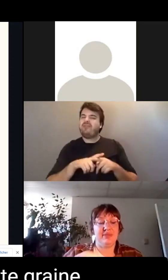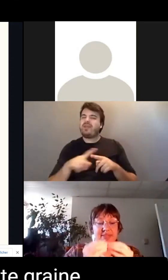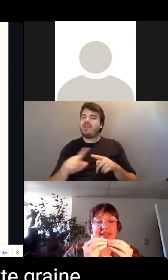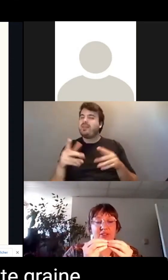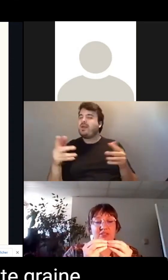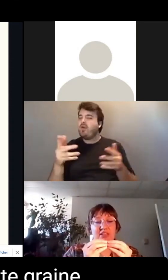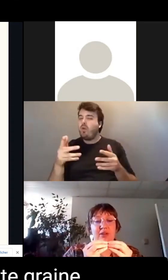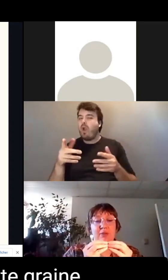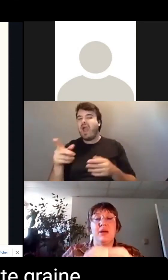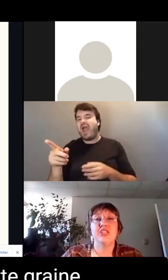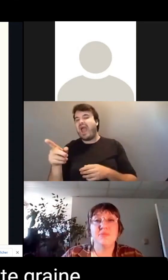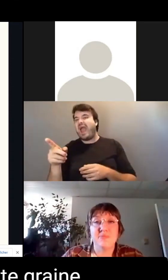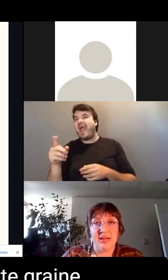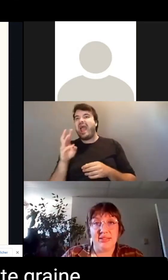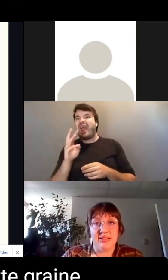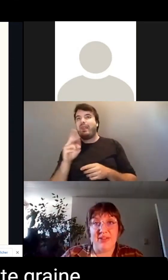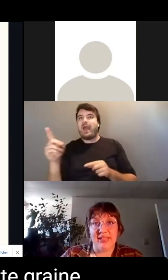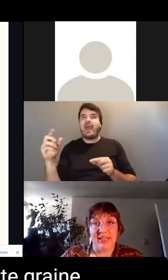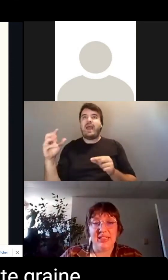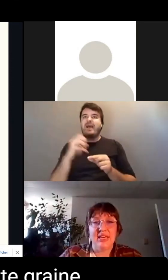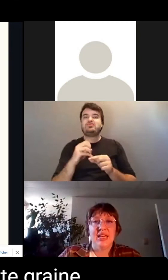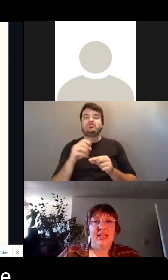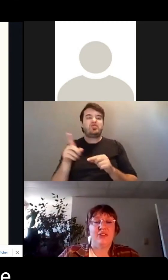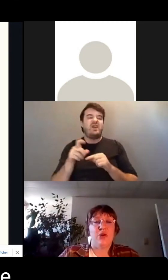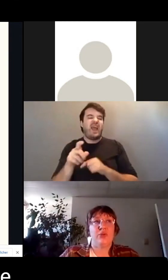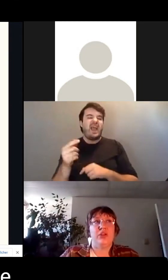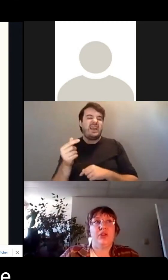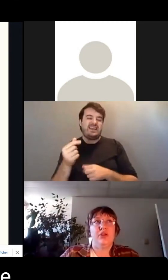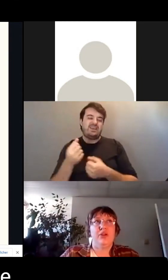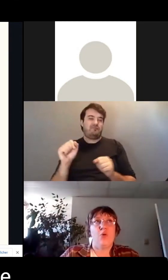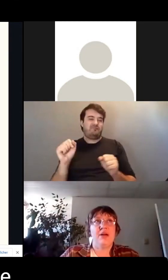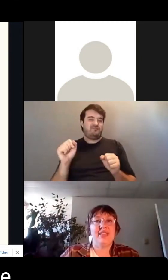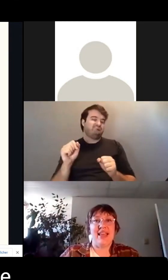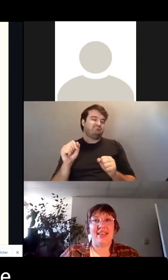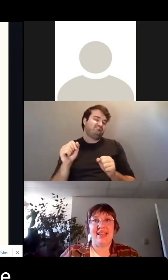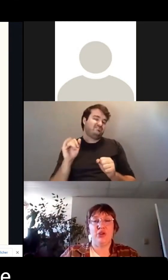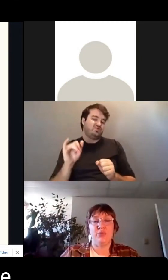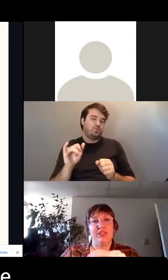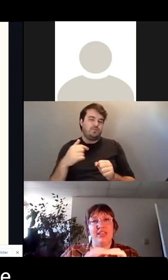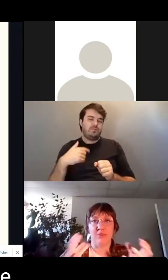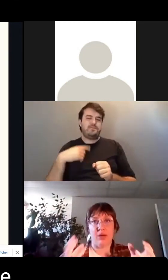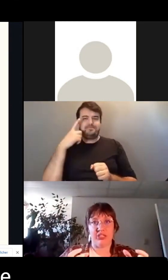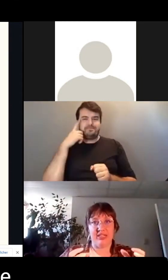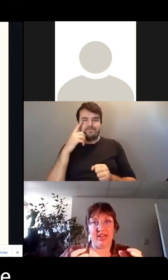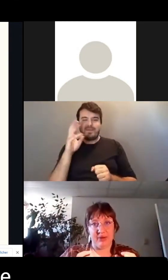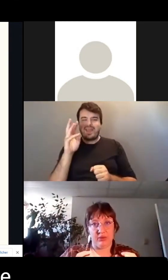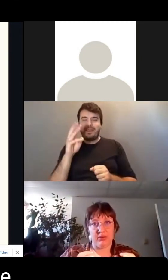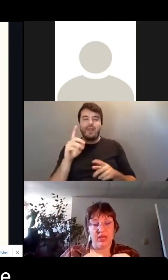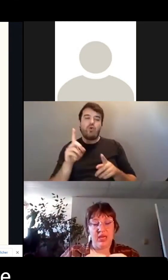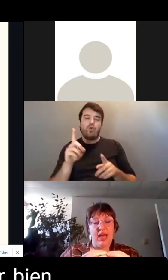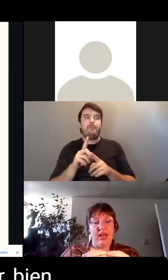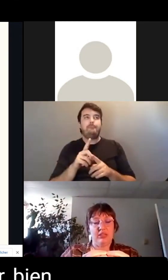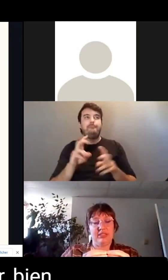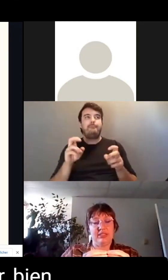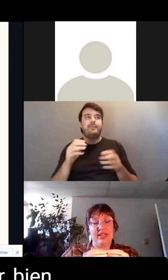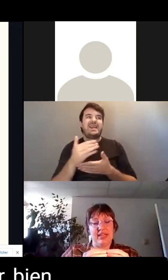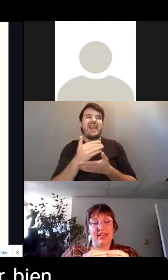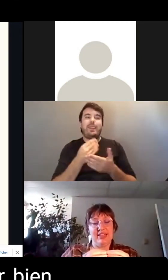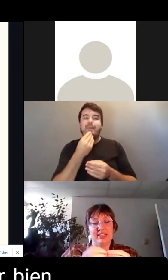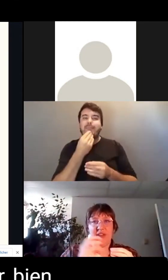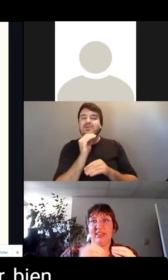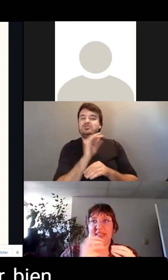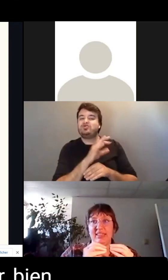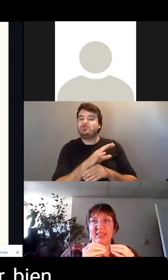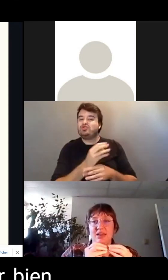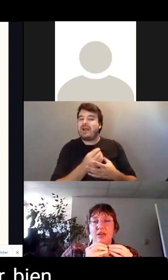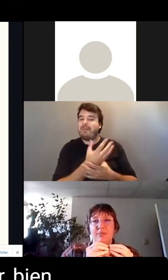ma petite graine de s'être fait manger par des vers gris. Et donc, on pense à la graine comme le garde-manger de la plante. Alors, si la graine,